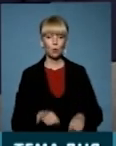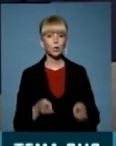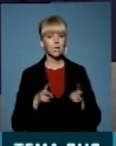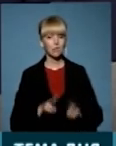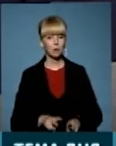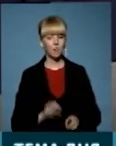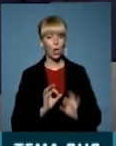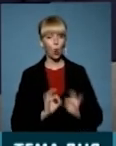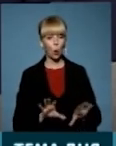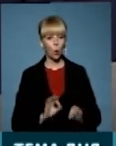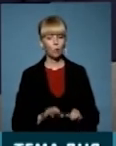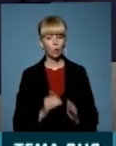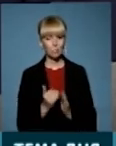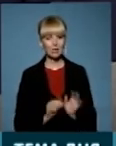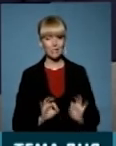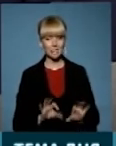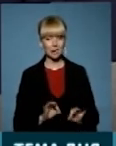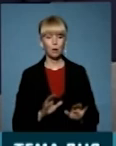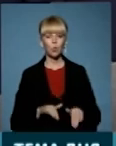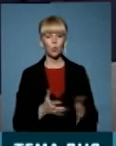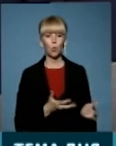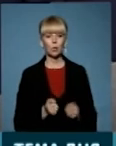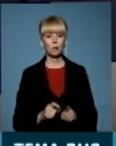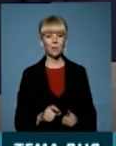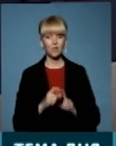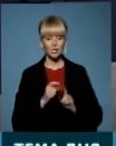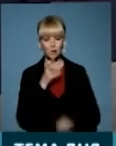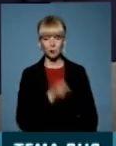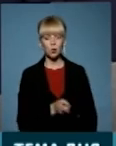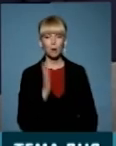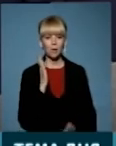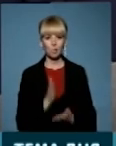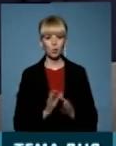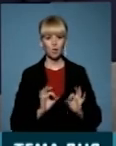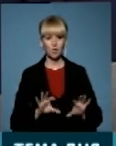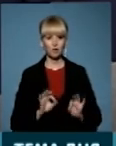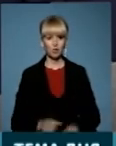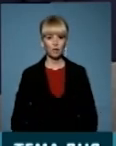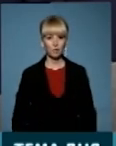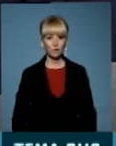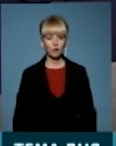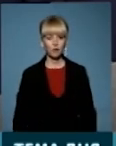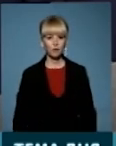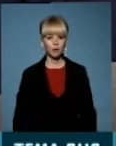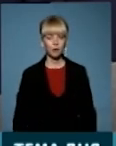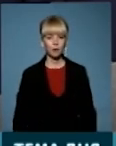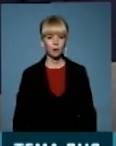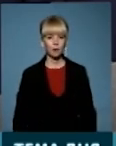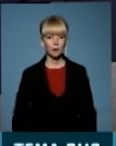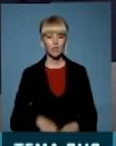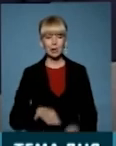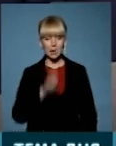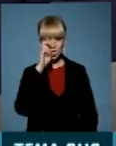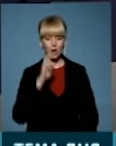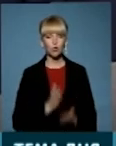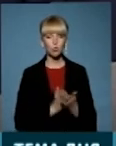залишити їх в коментарях під трансляцією, згодом отримати відповіді під час прямого ефіру. Отже, Державна